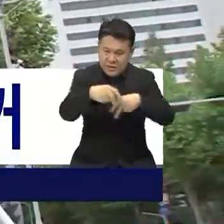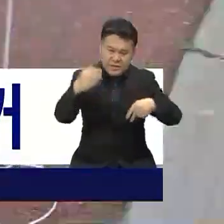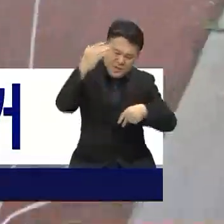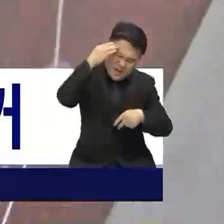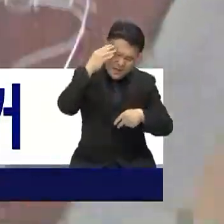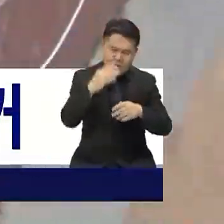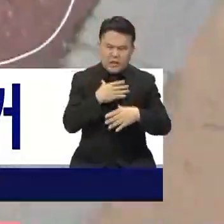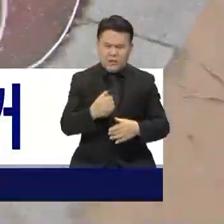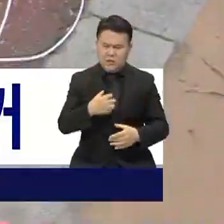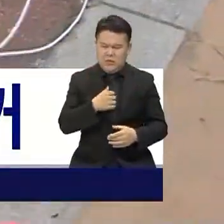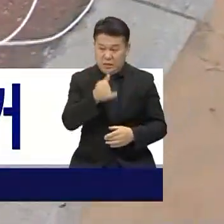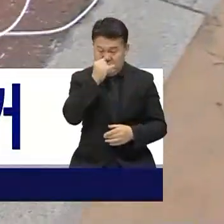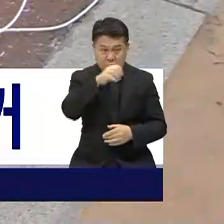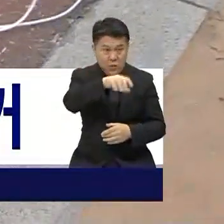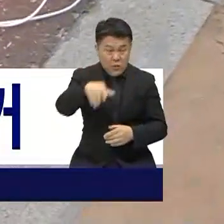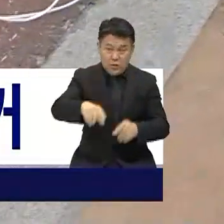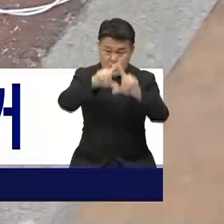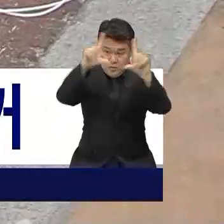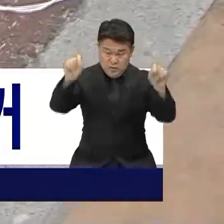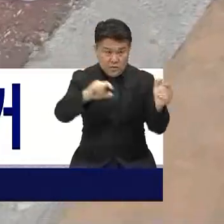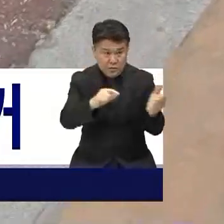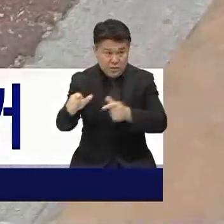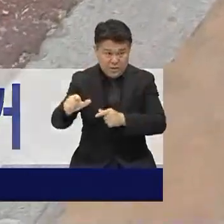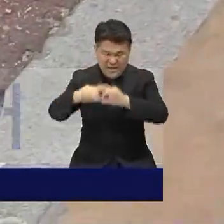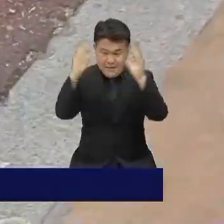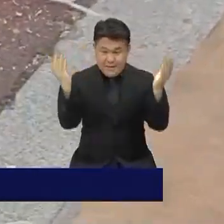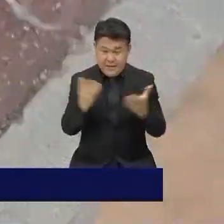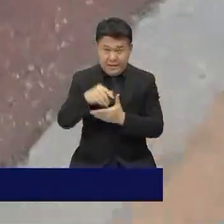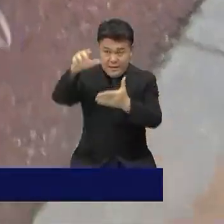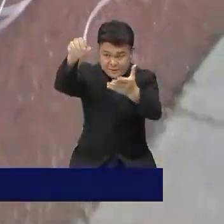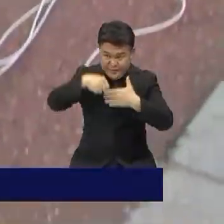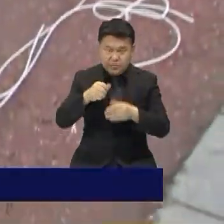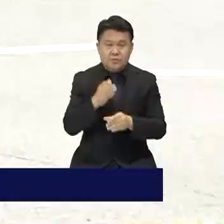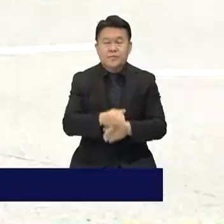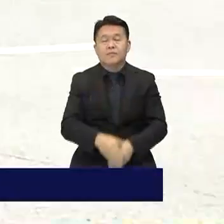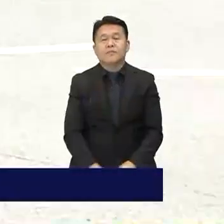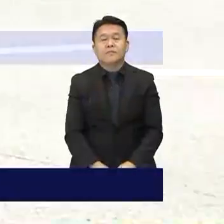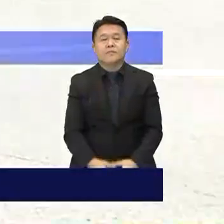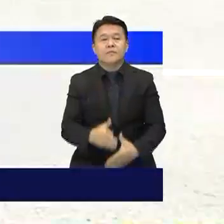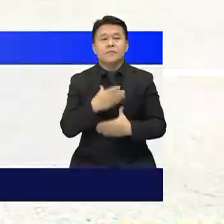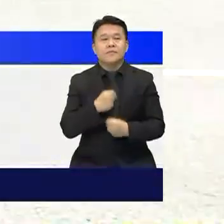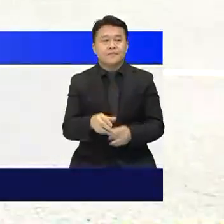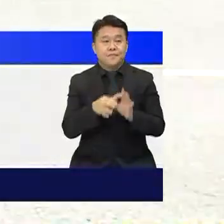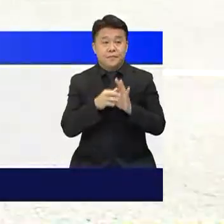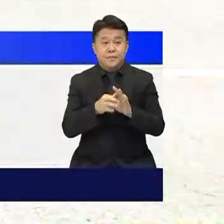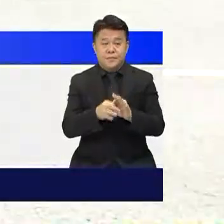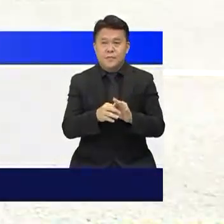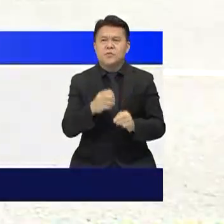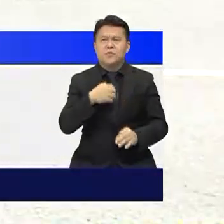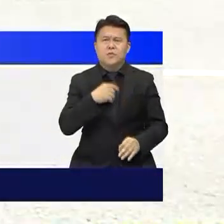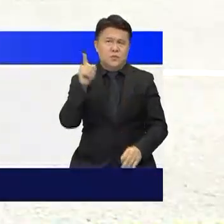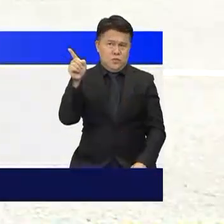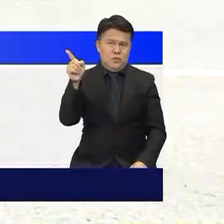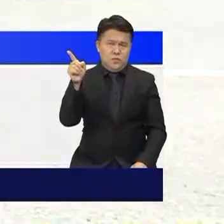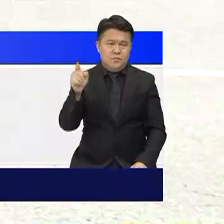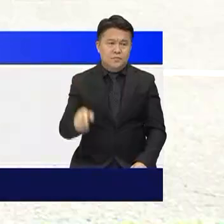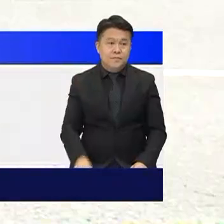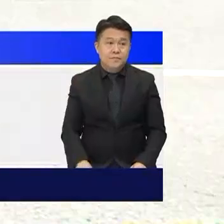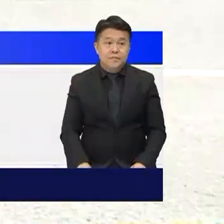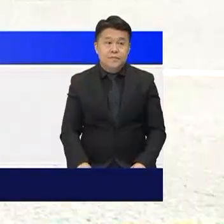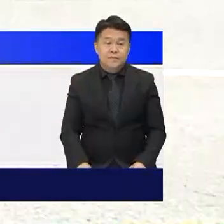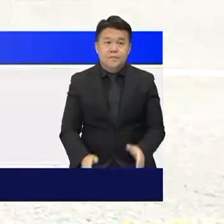시민 안전을 위협하는 장소에 게시된 현수막이 중점 정비 대상입니다. 안전에도 심각한 위협을 하고 있다는 겁니다.